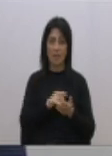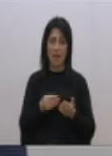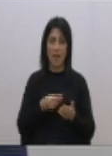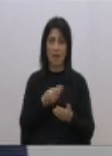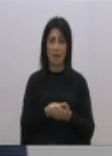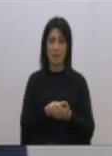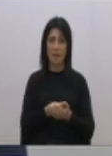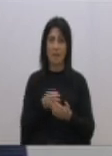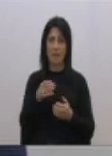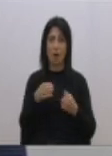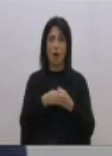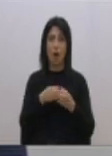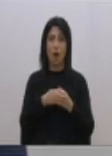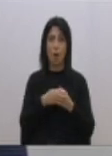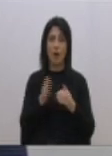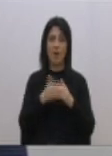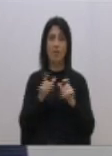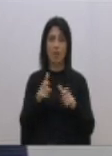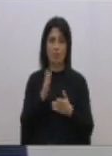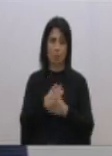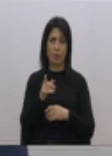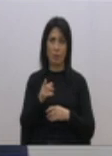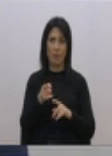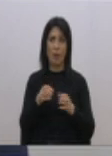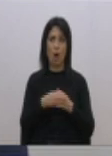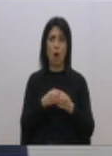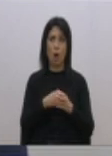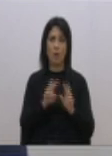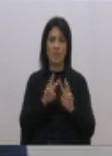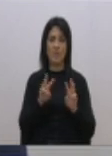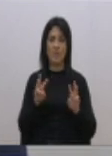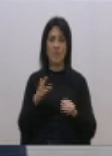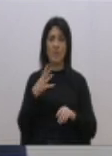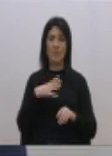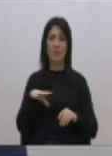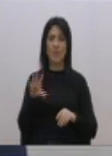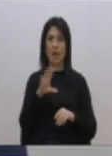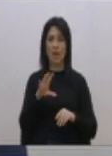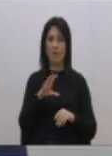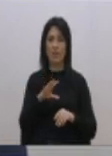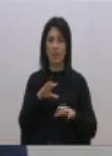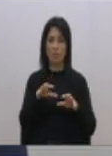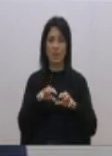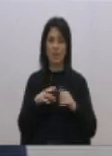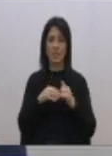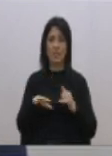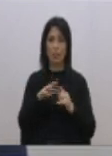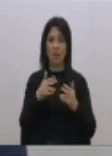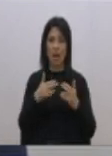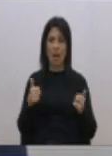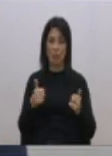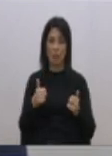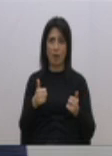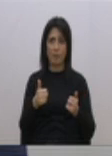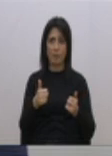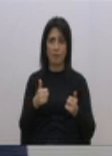აღდგენას, ეს კომპანია არის სანქცირებული. ამ კომპანიის საიძე საქართველოს მიტაცებული ტერიტორიები